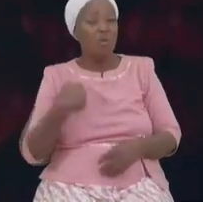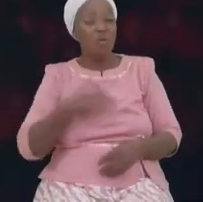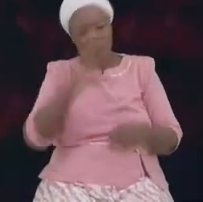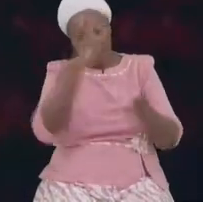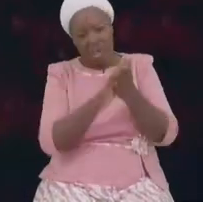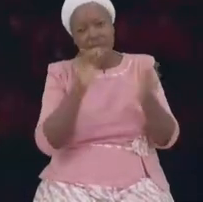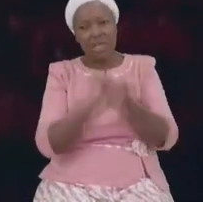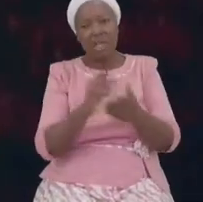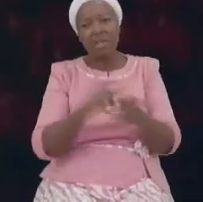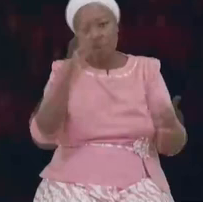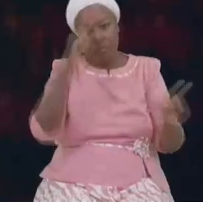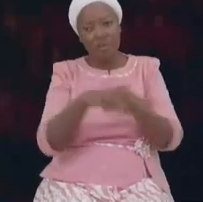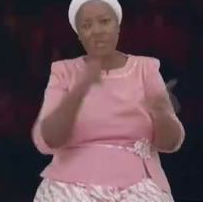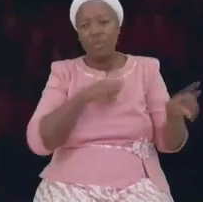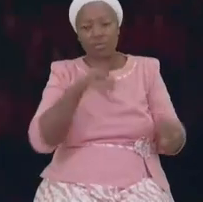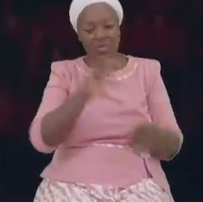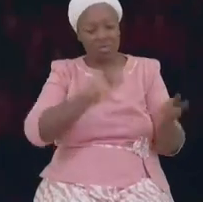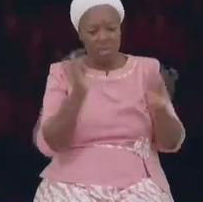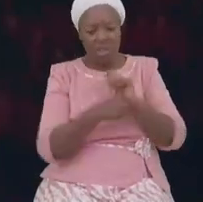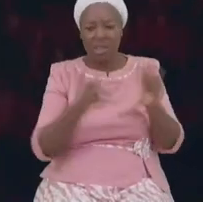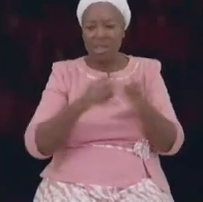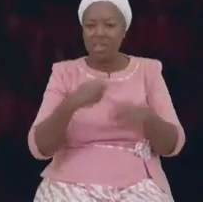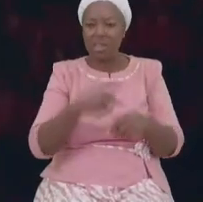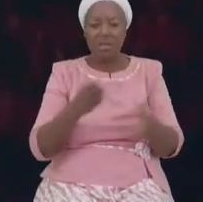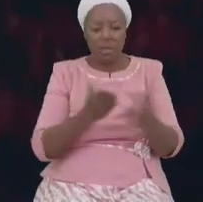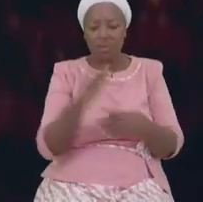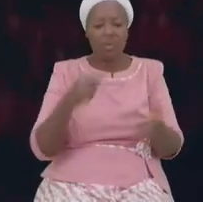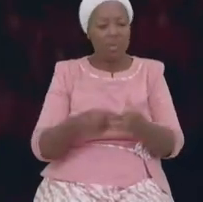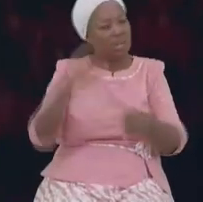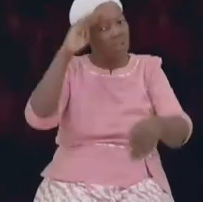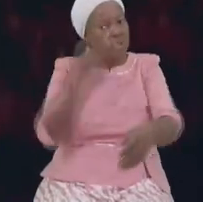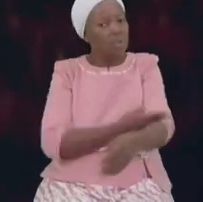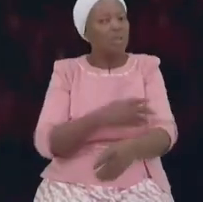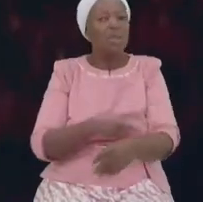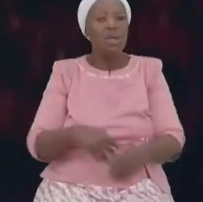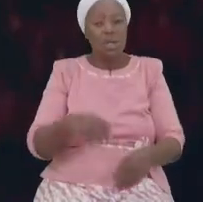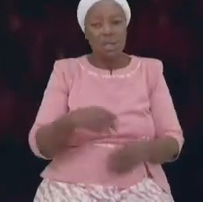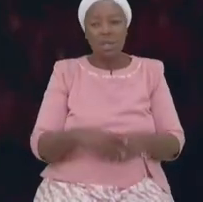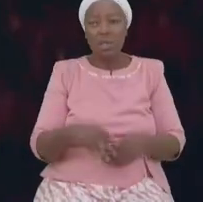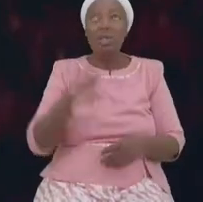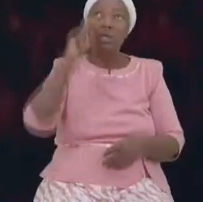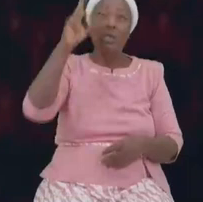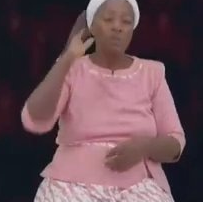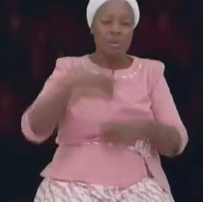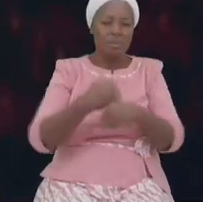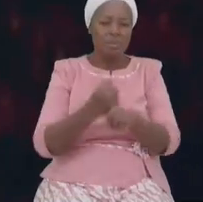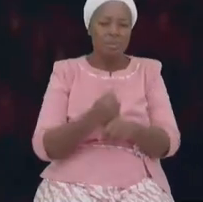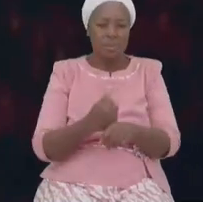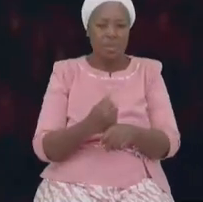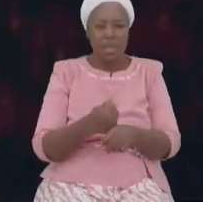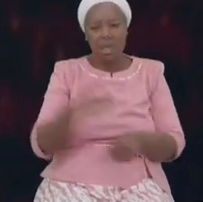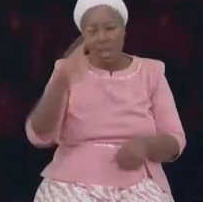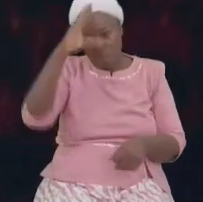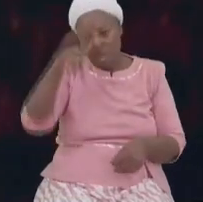changera pas. Il a dit par ce fils, il fera une bénédiction au monde entier. Il a